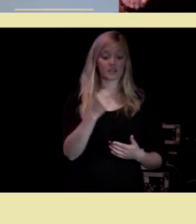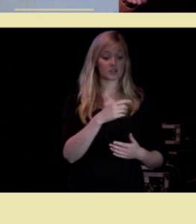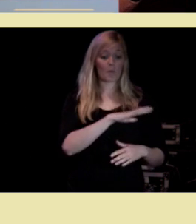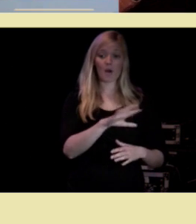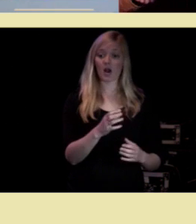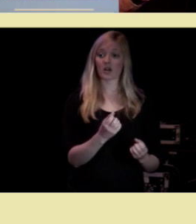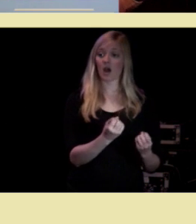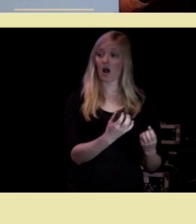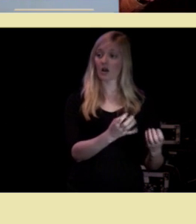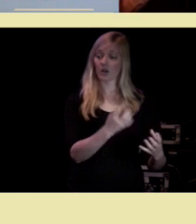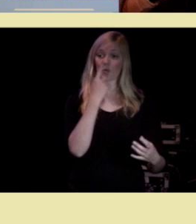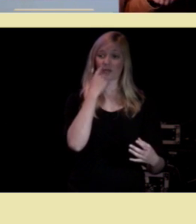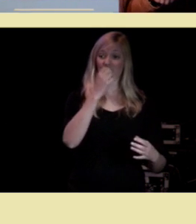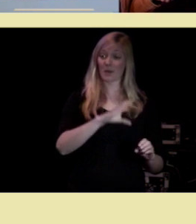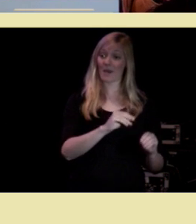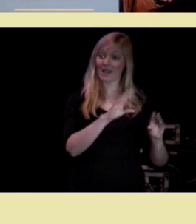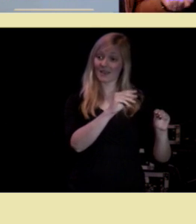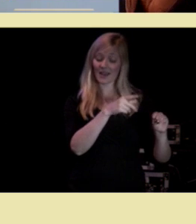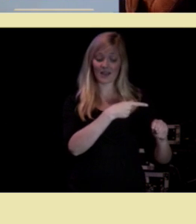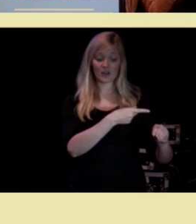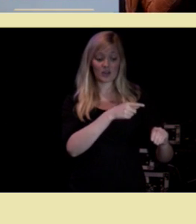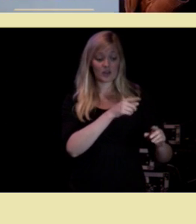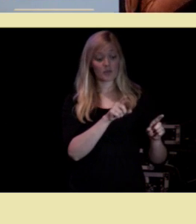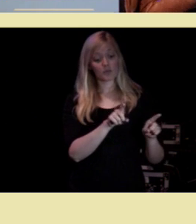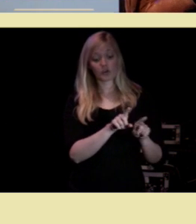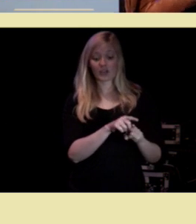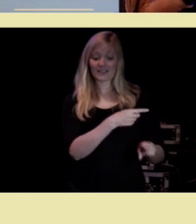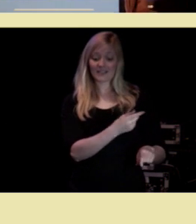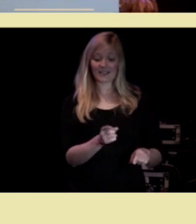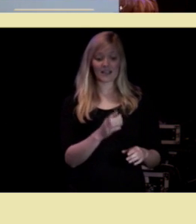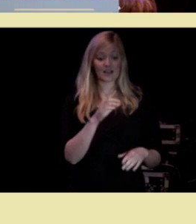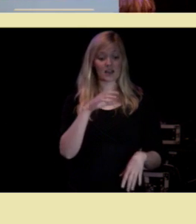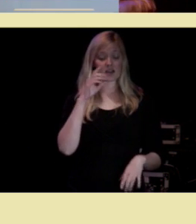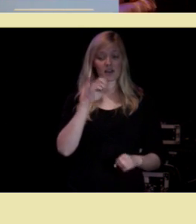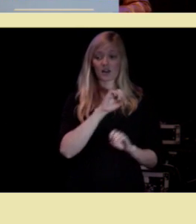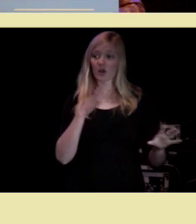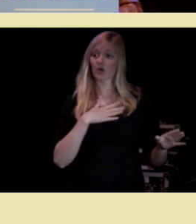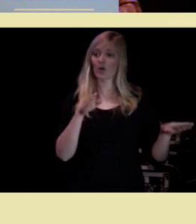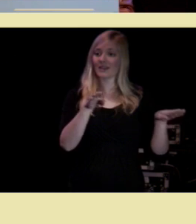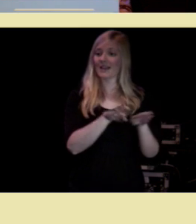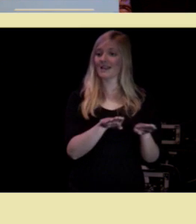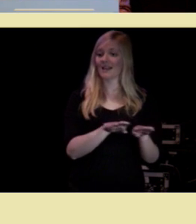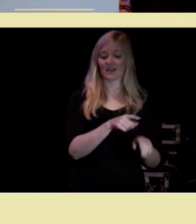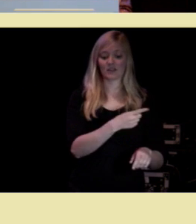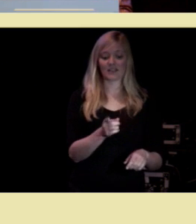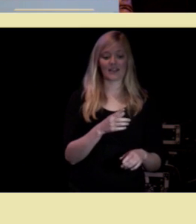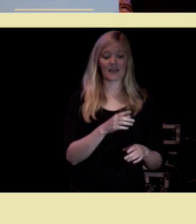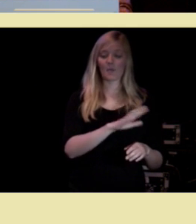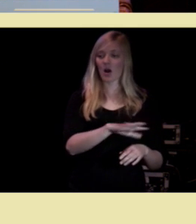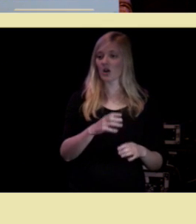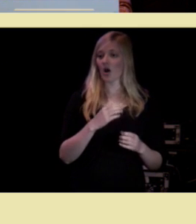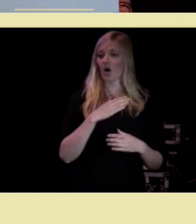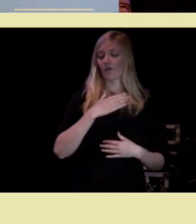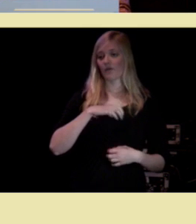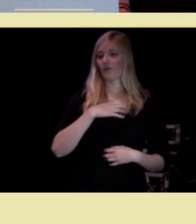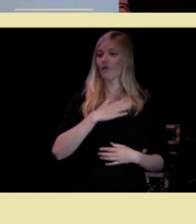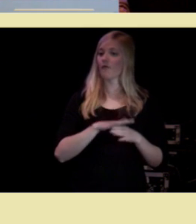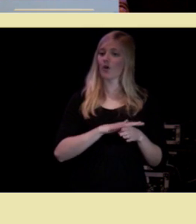barnehagekompetansen, slik at de på en bedre måte kan tilrettelegge for at barnet skulle oppleve mestring og glede i hverdagen. Nivå